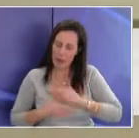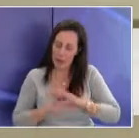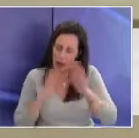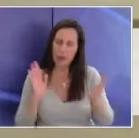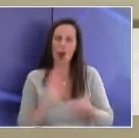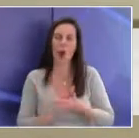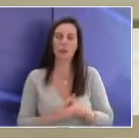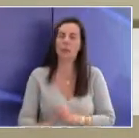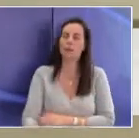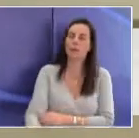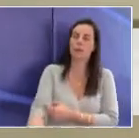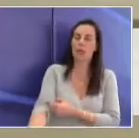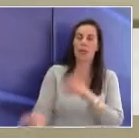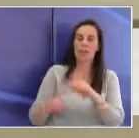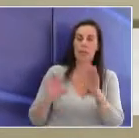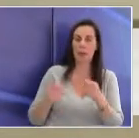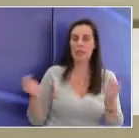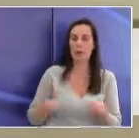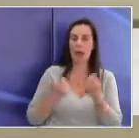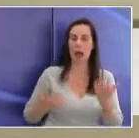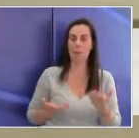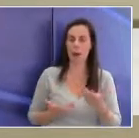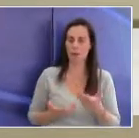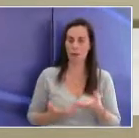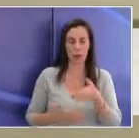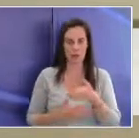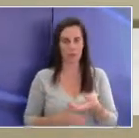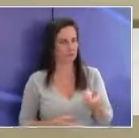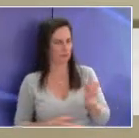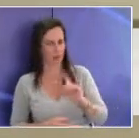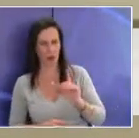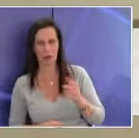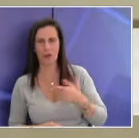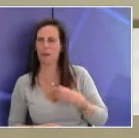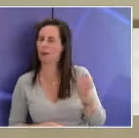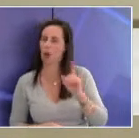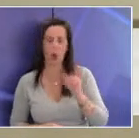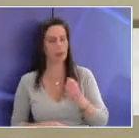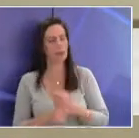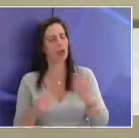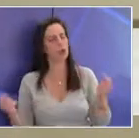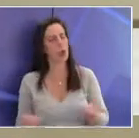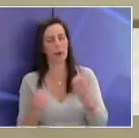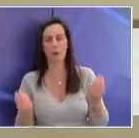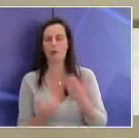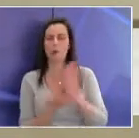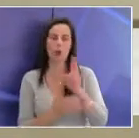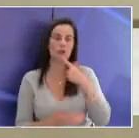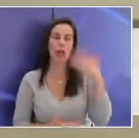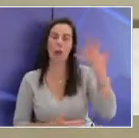את ה... זה יהיה בעצם הקמפיין שלכם, אני מניחה, חלק משמעותי, לא? אנחנו לא צריכים לעשות קמפיין על משהו שכבר כמה